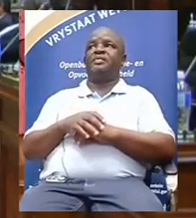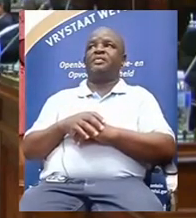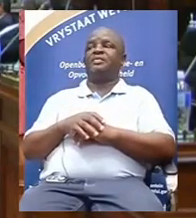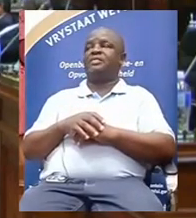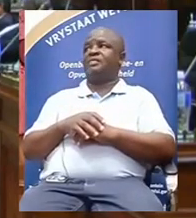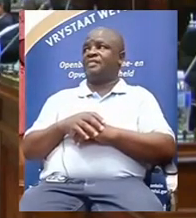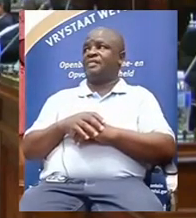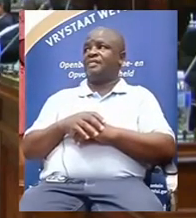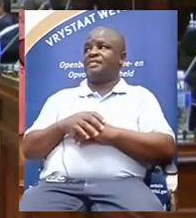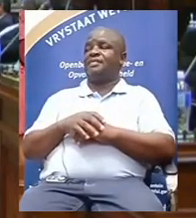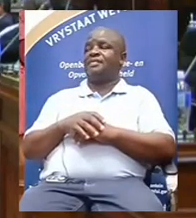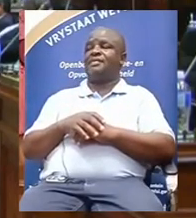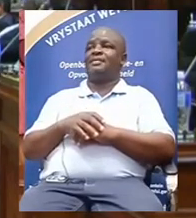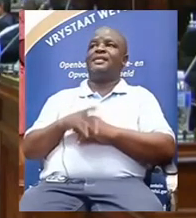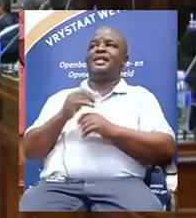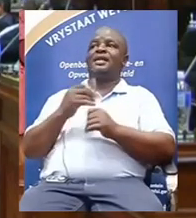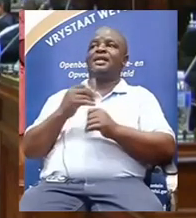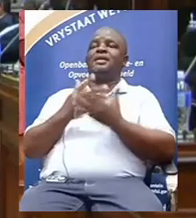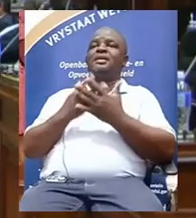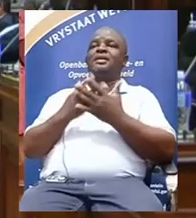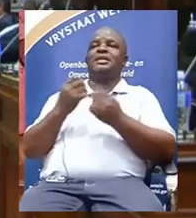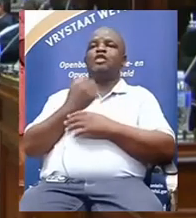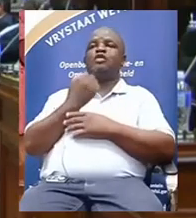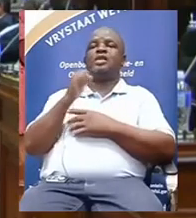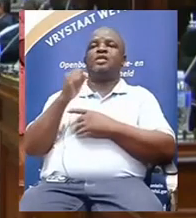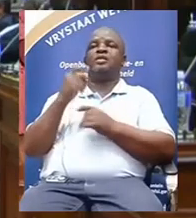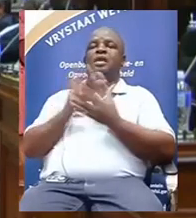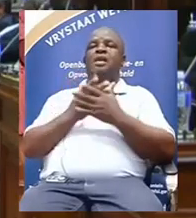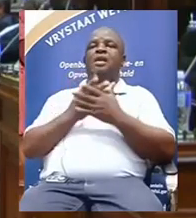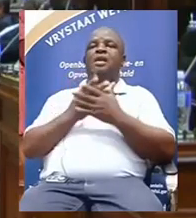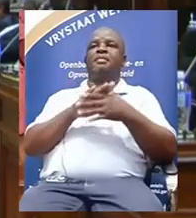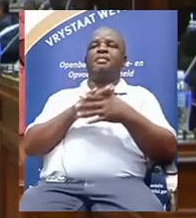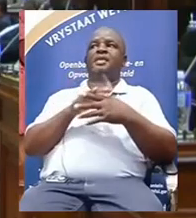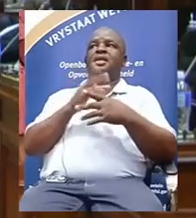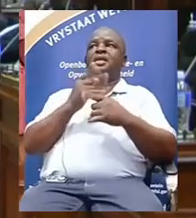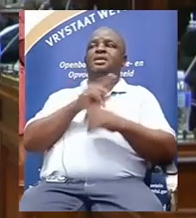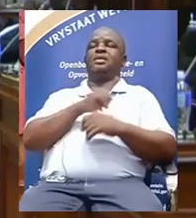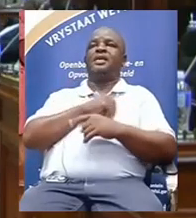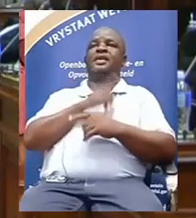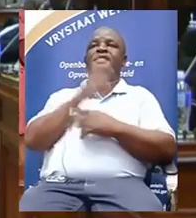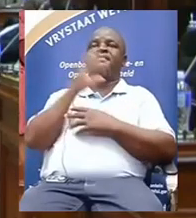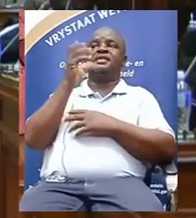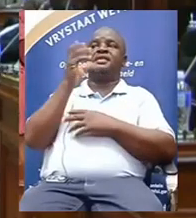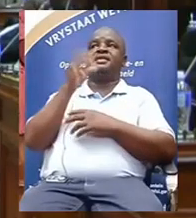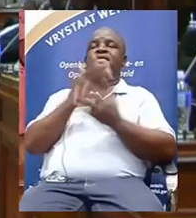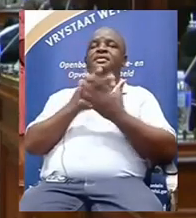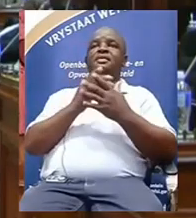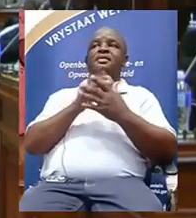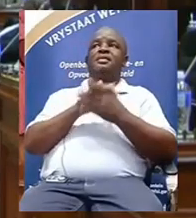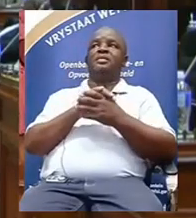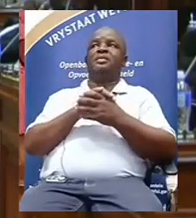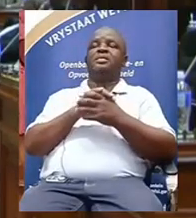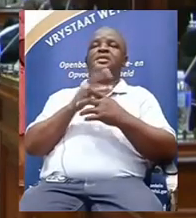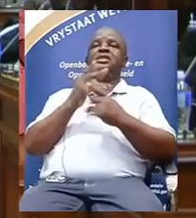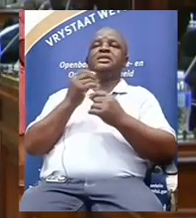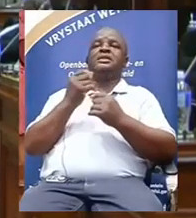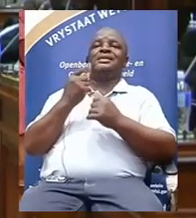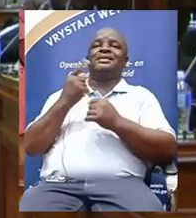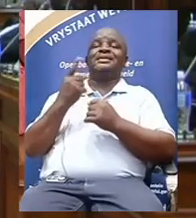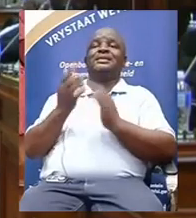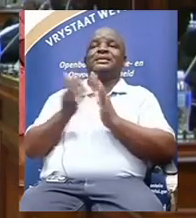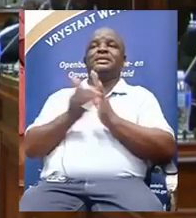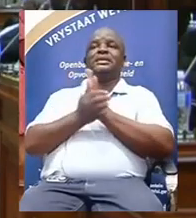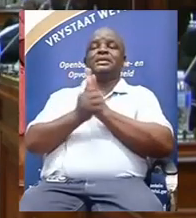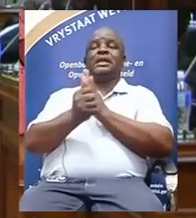Speaker, daar is geen rede hoekom die Vrystaat 'n waterskaars provinsie hoef te wees nie. Why do I say